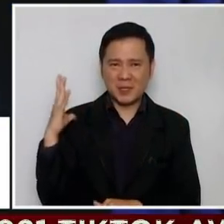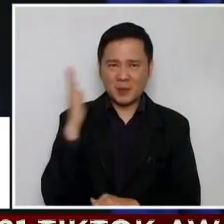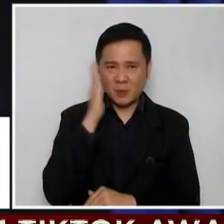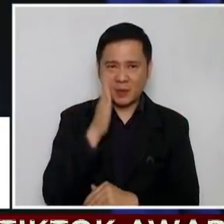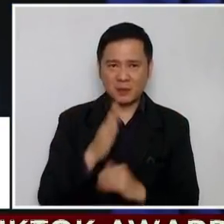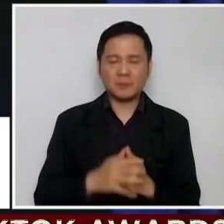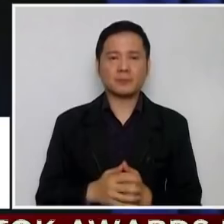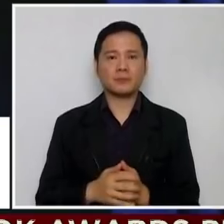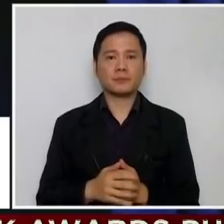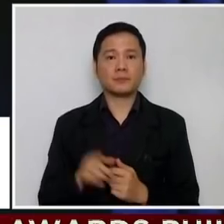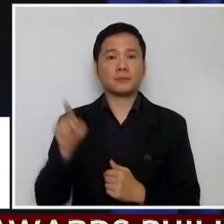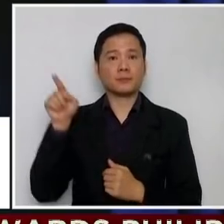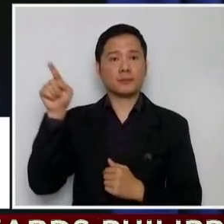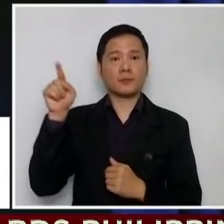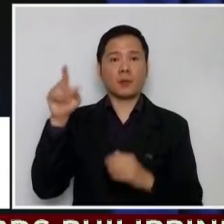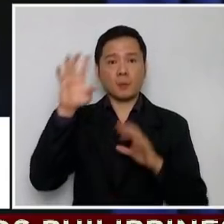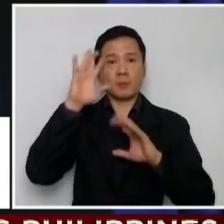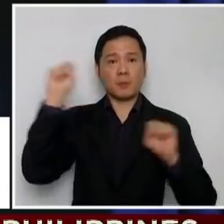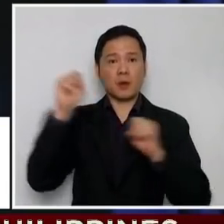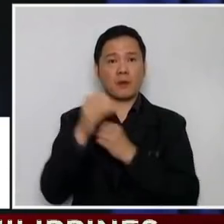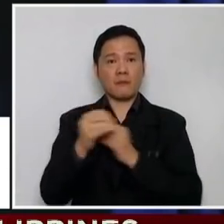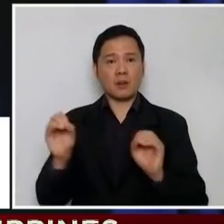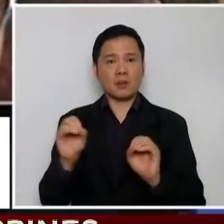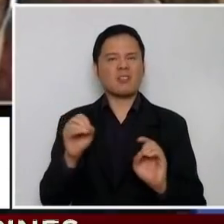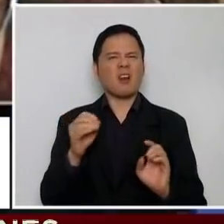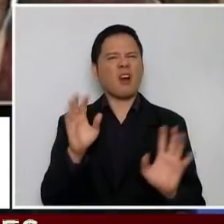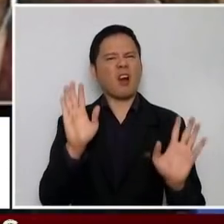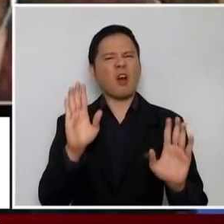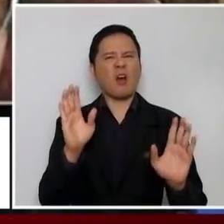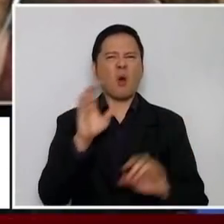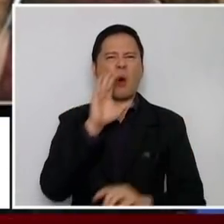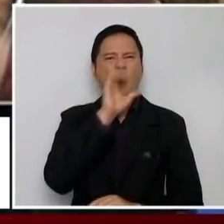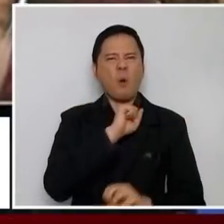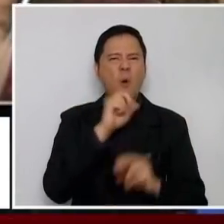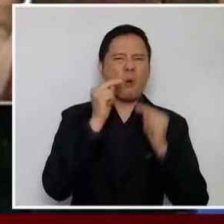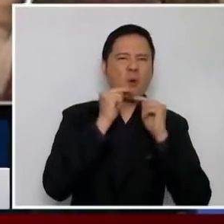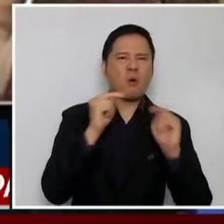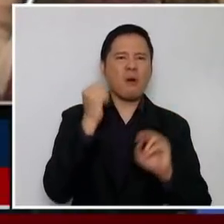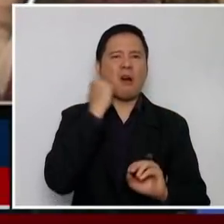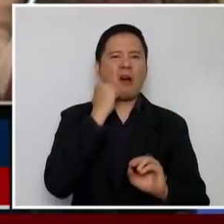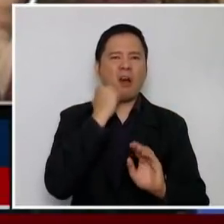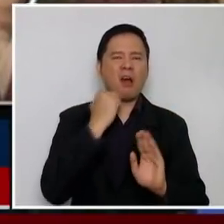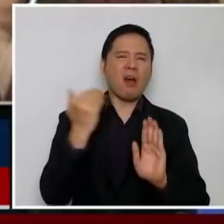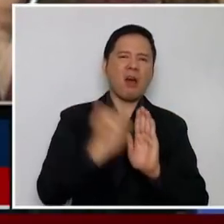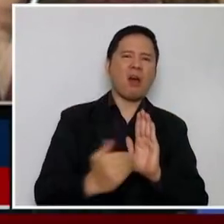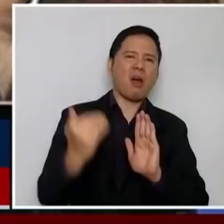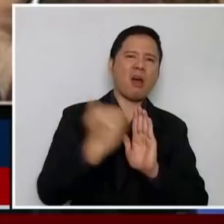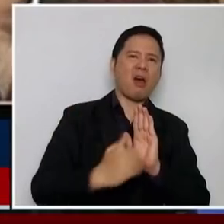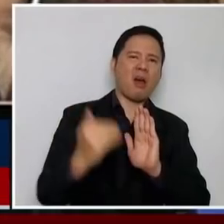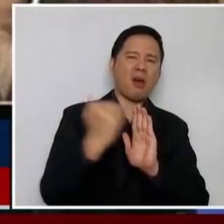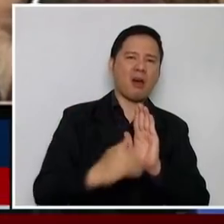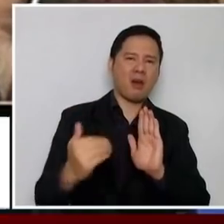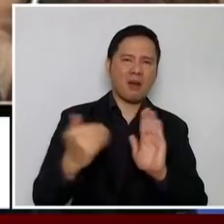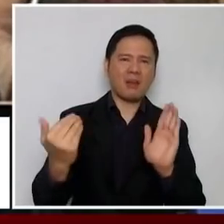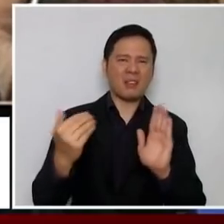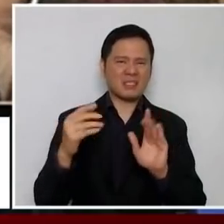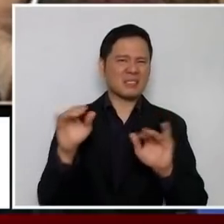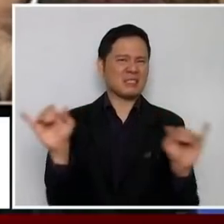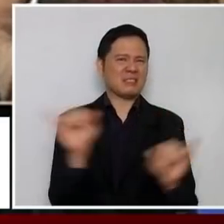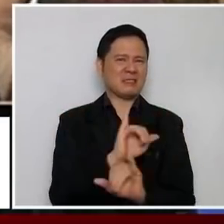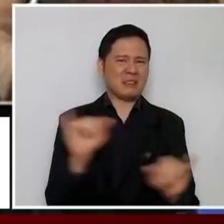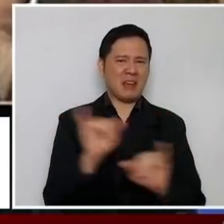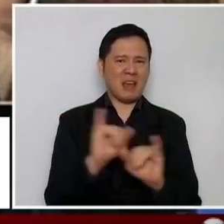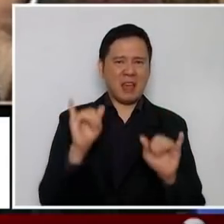ng palasyo, walang bago sa akusasyon ni Trillanes. Lumantugtugin na po yan. Binatunan niya yan kay Presidente, kay